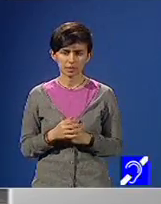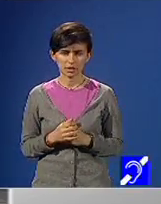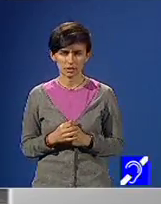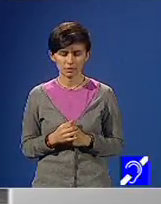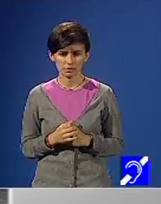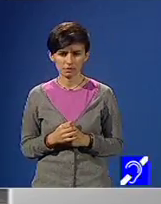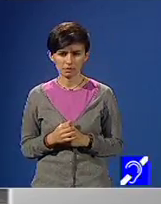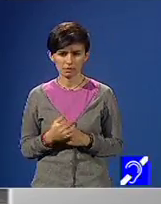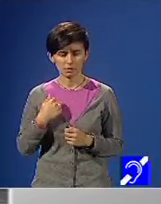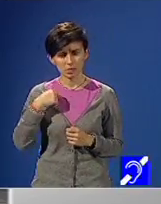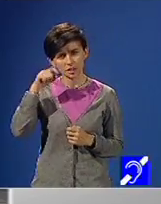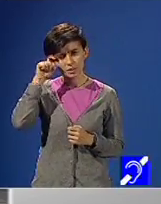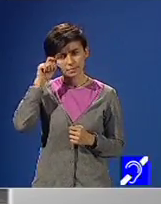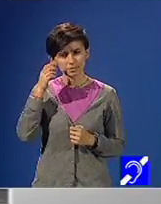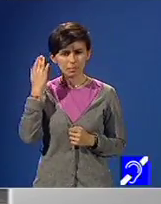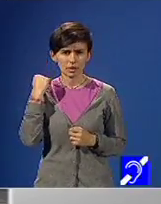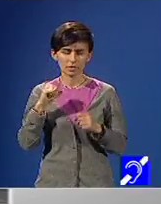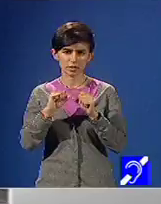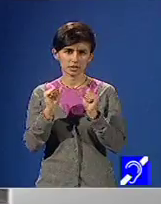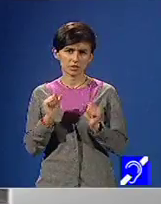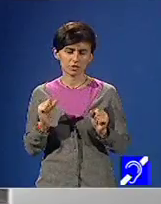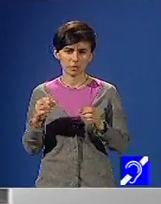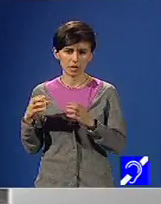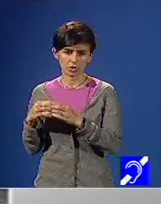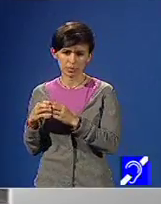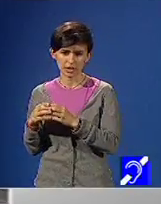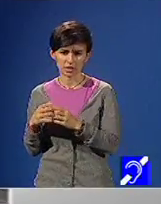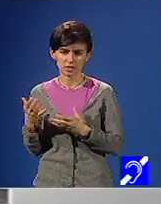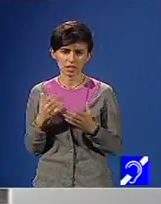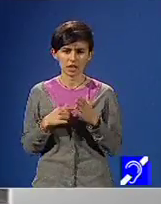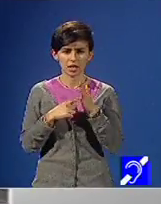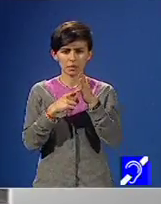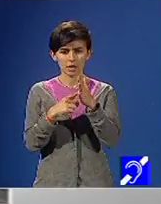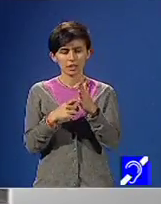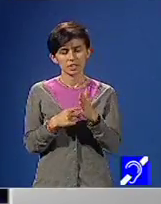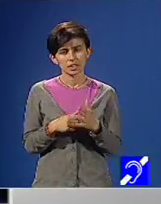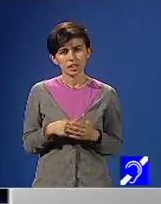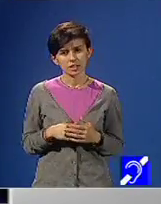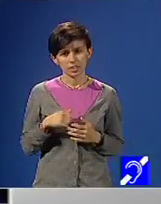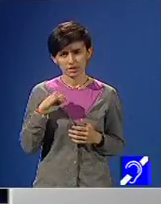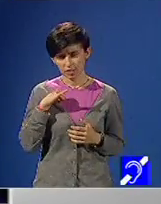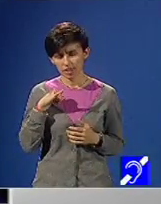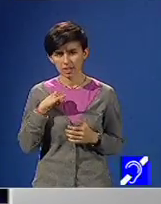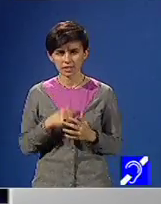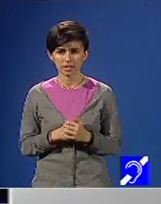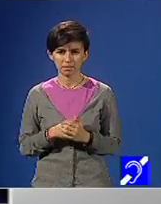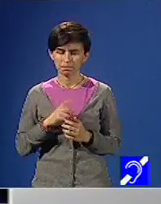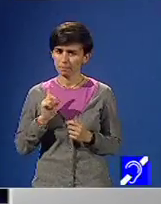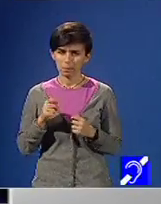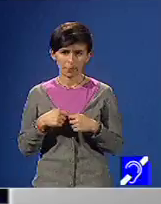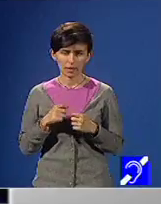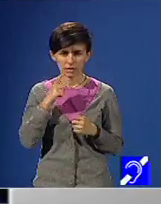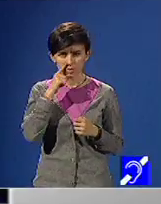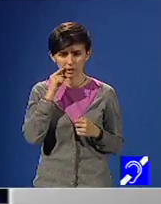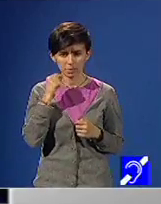și cred că a fost felul comunității în care a arătat că îi pasă. Nu toți oamenii pot veni la noi să